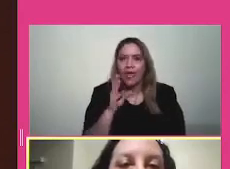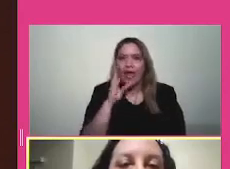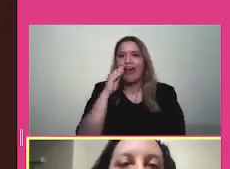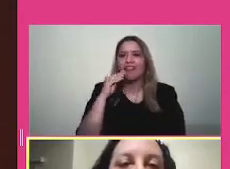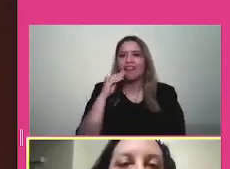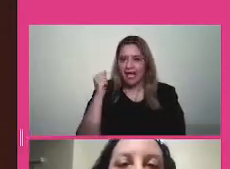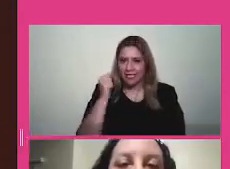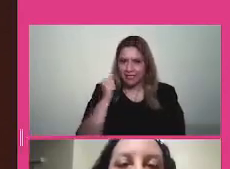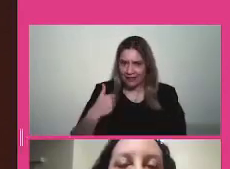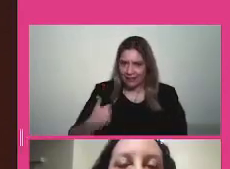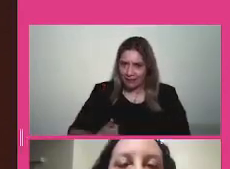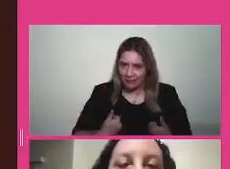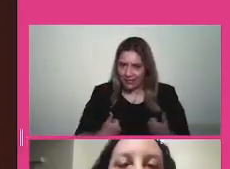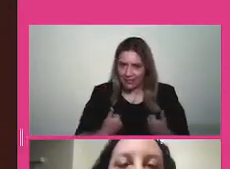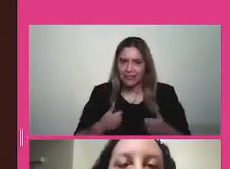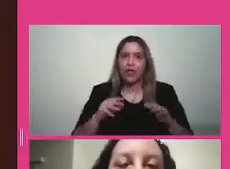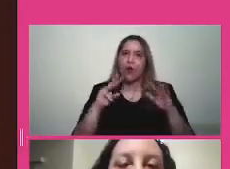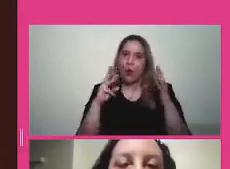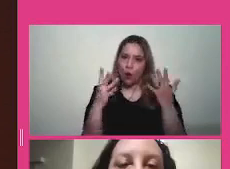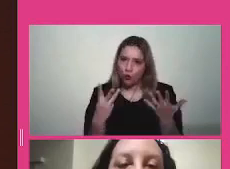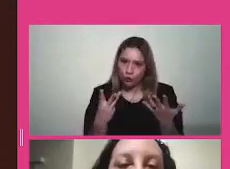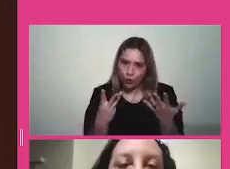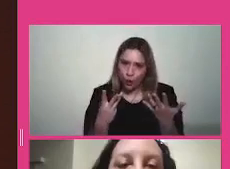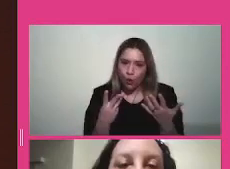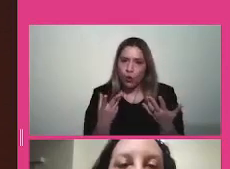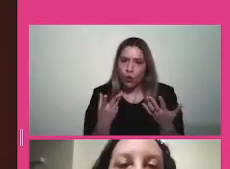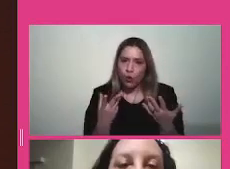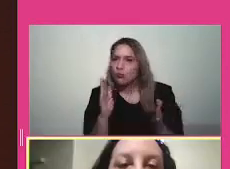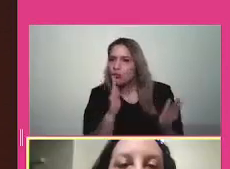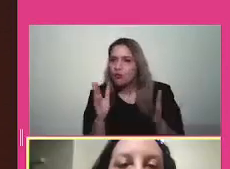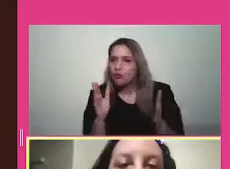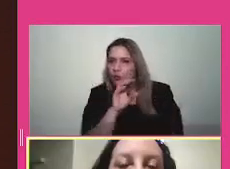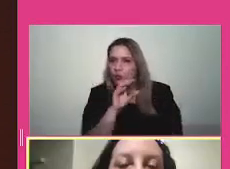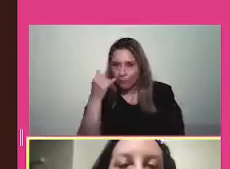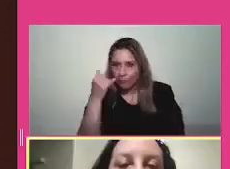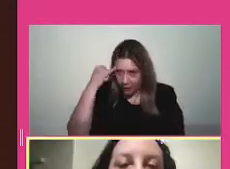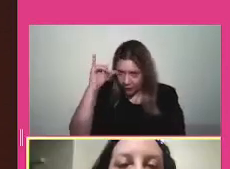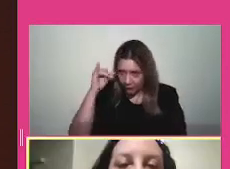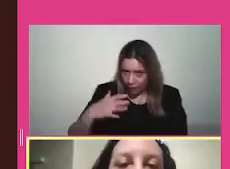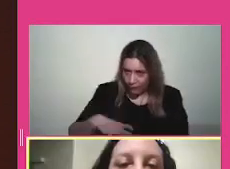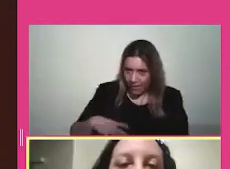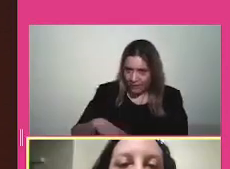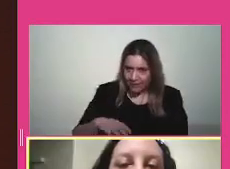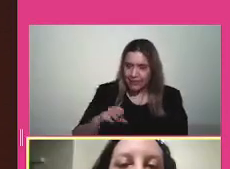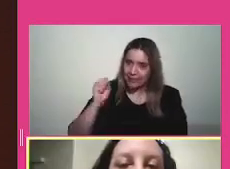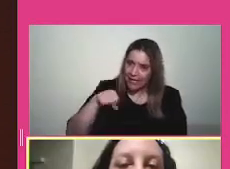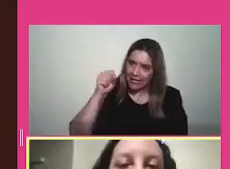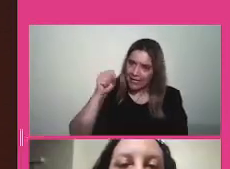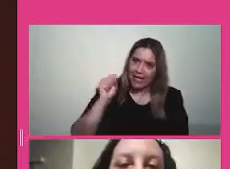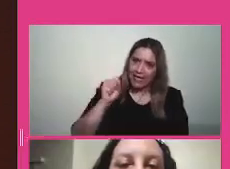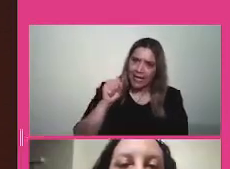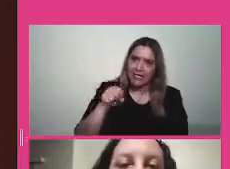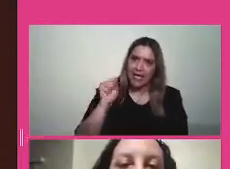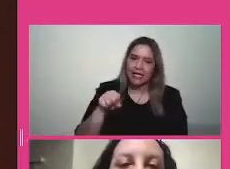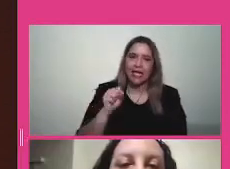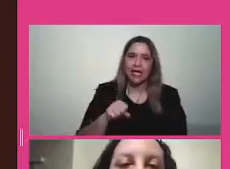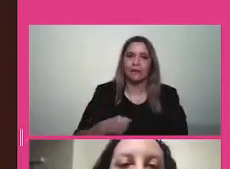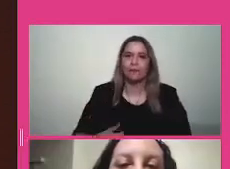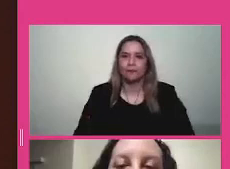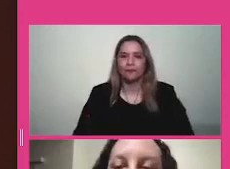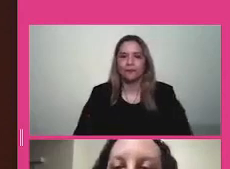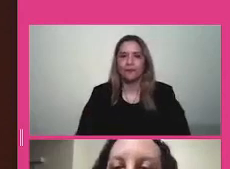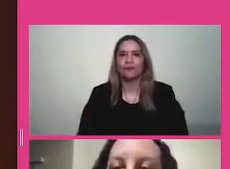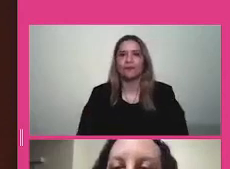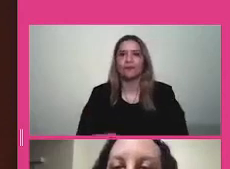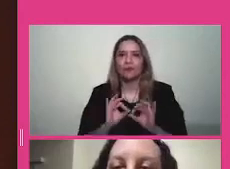Ανδρέας. Ναι. Το Ανδρέα, να πάμε προς τα δω, προς το Μινόταυρο. Προς το Μινόταυρο, ναι.